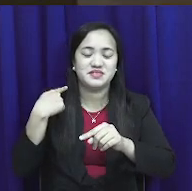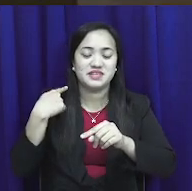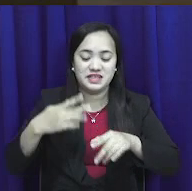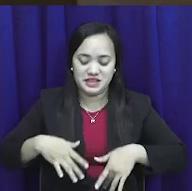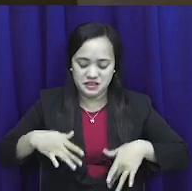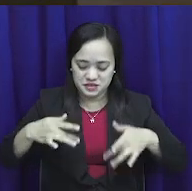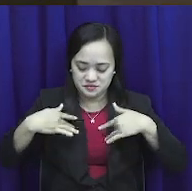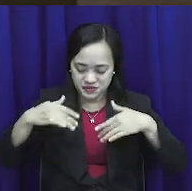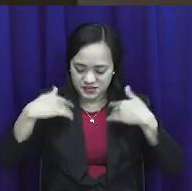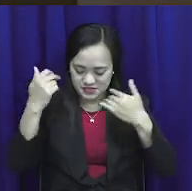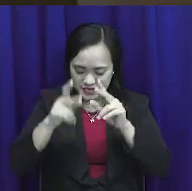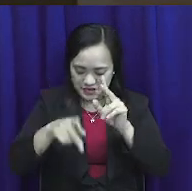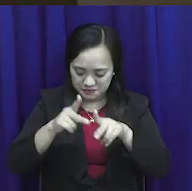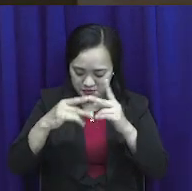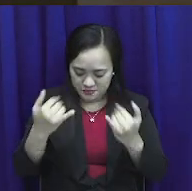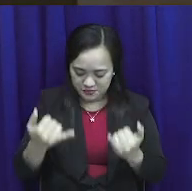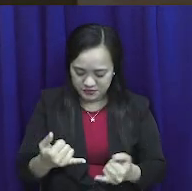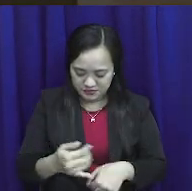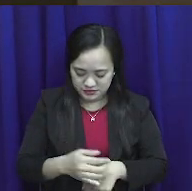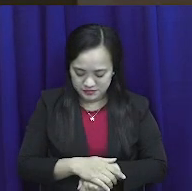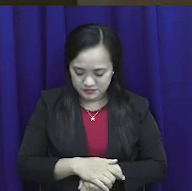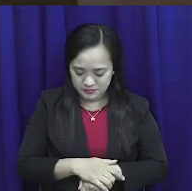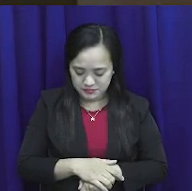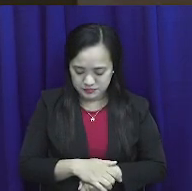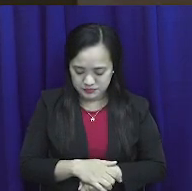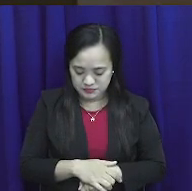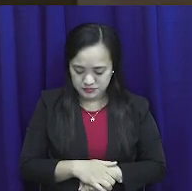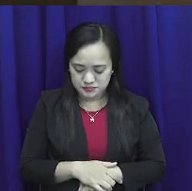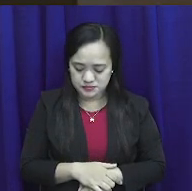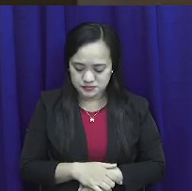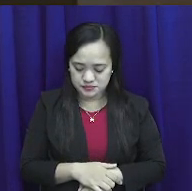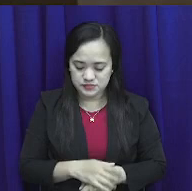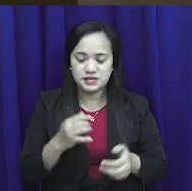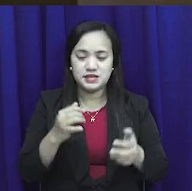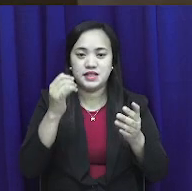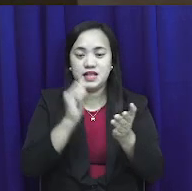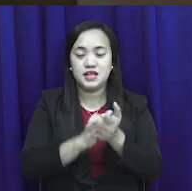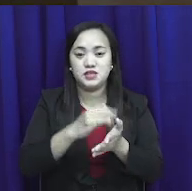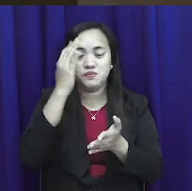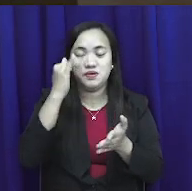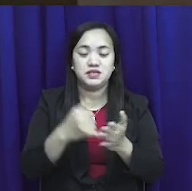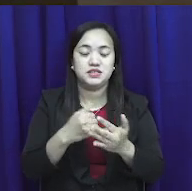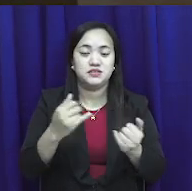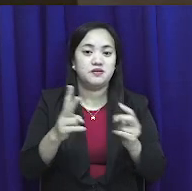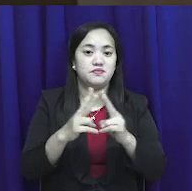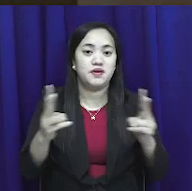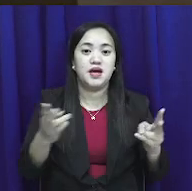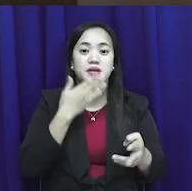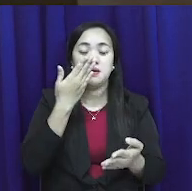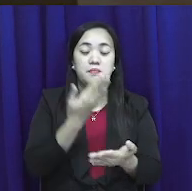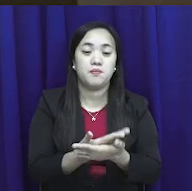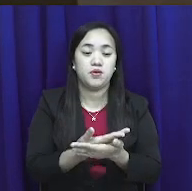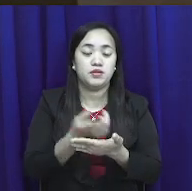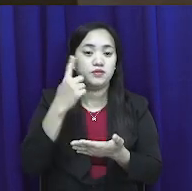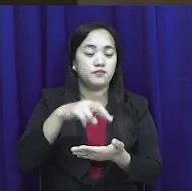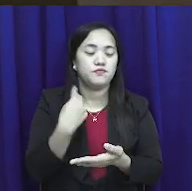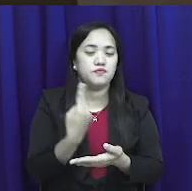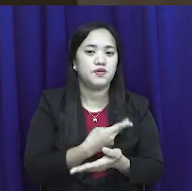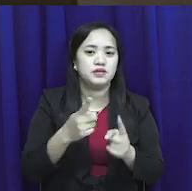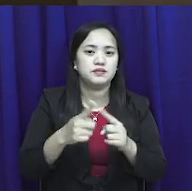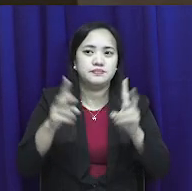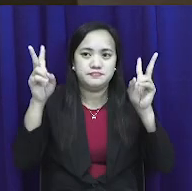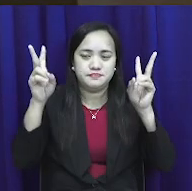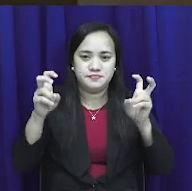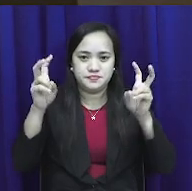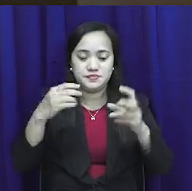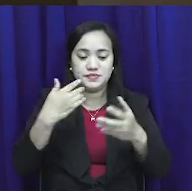again uulit ko ah napakaganda na meron talagang Bibliya Alam niyo po ganito rin ang topic namin magiging specific rin